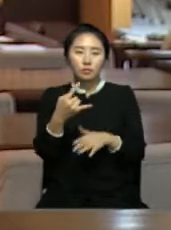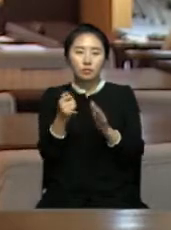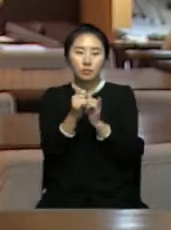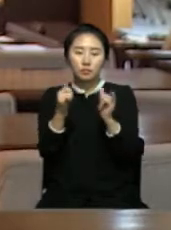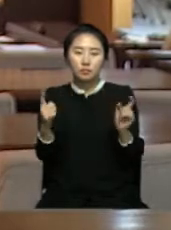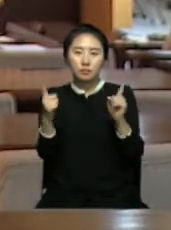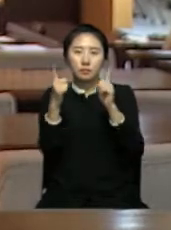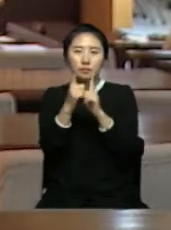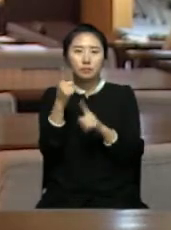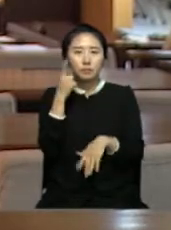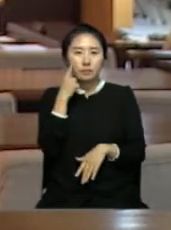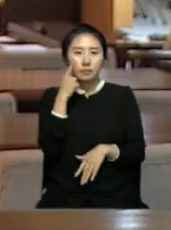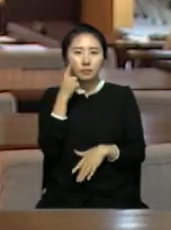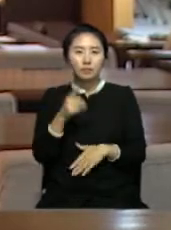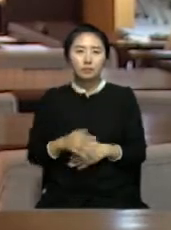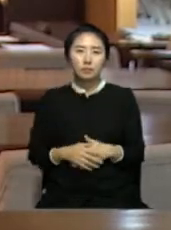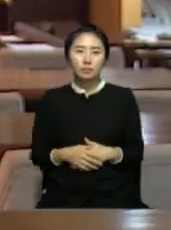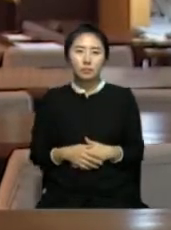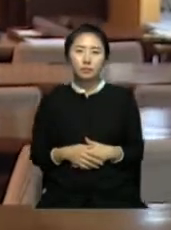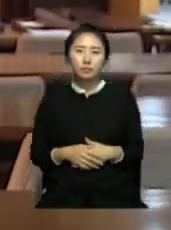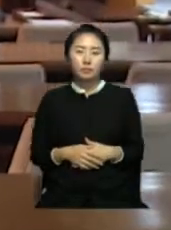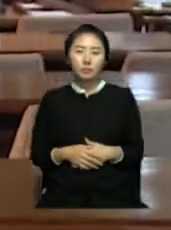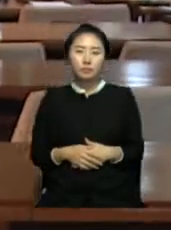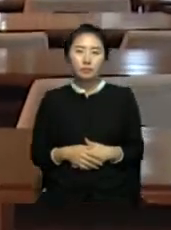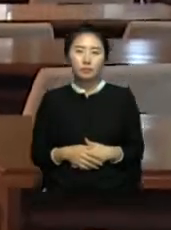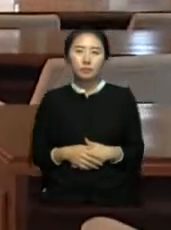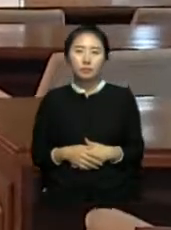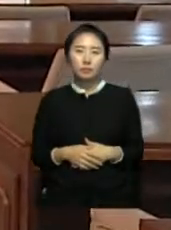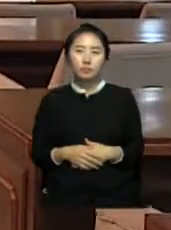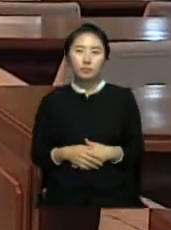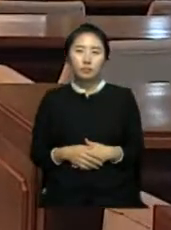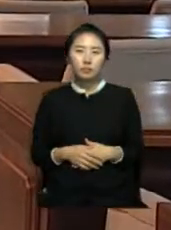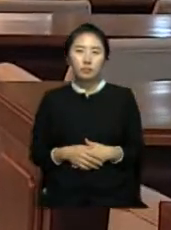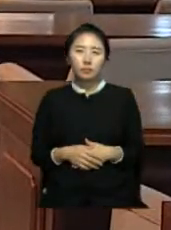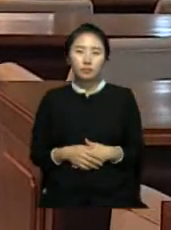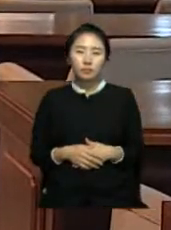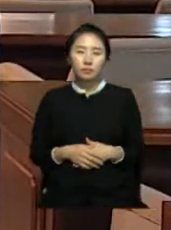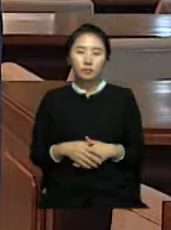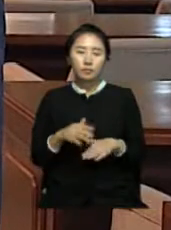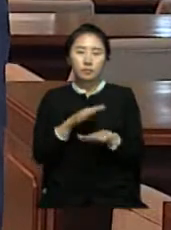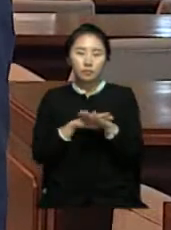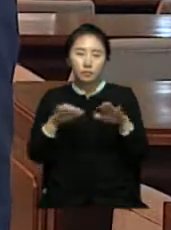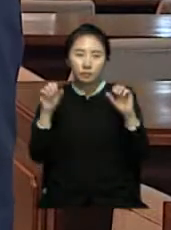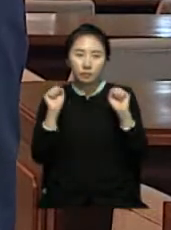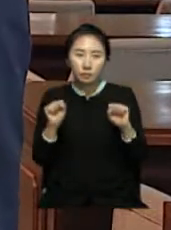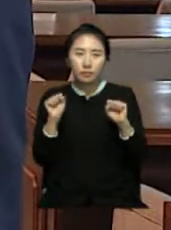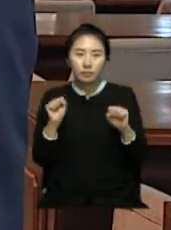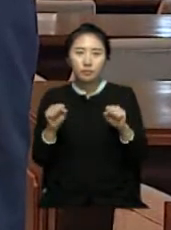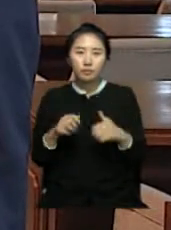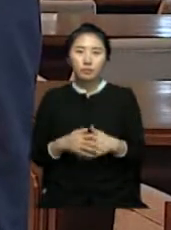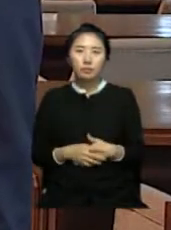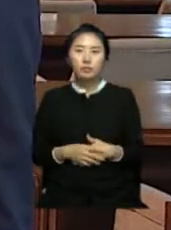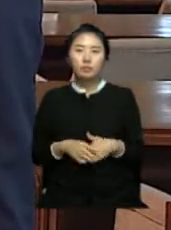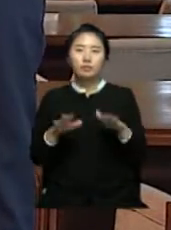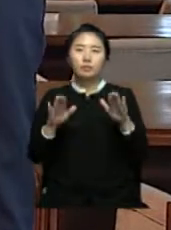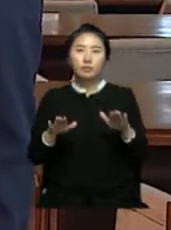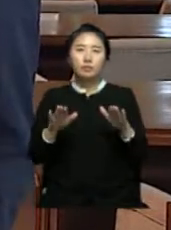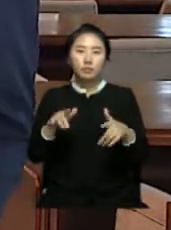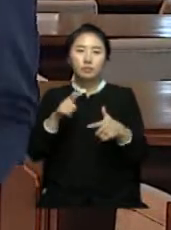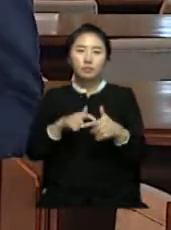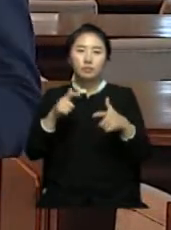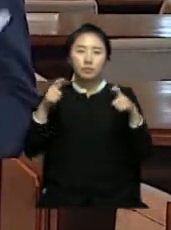모시고 자세한 얘기 나눠보도록 하겠습니다 안녕하세요 네 안녕하세요 네 이번에 그